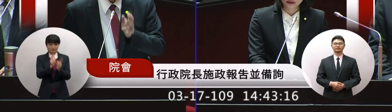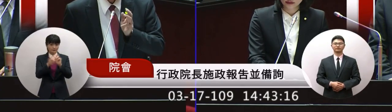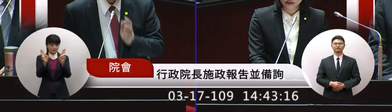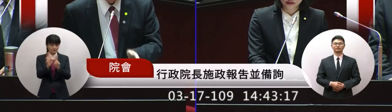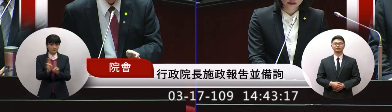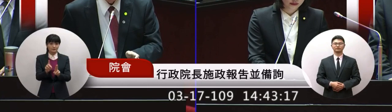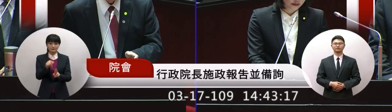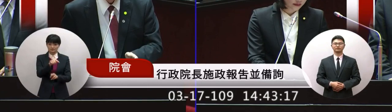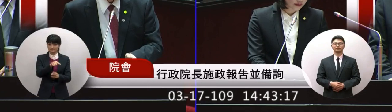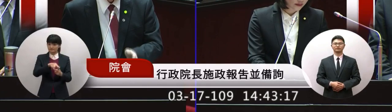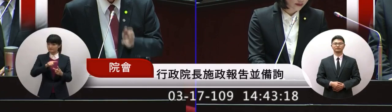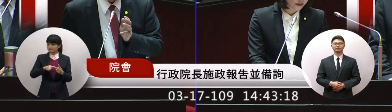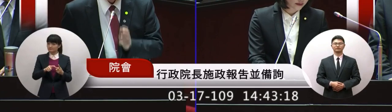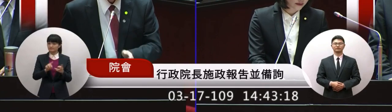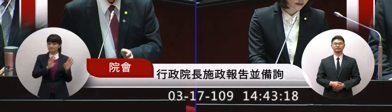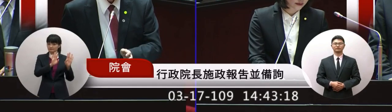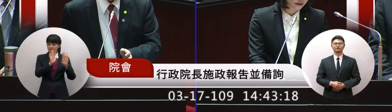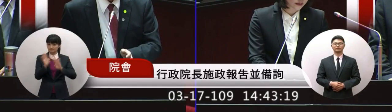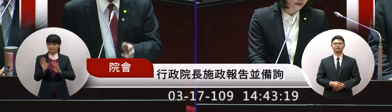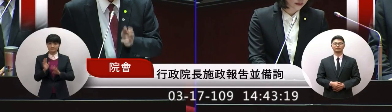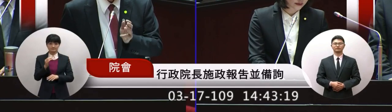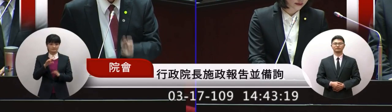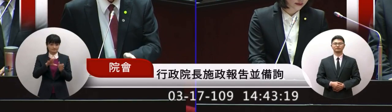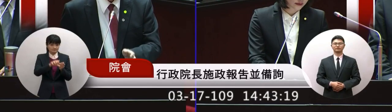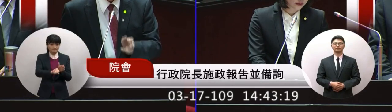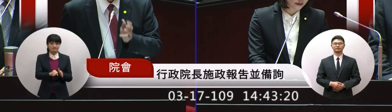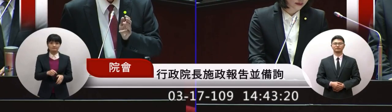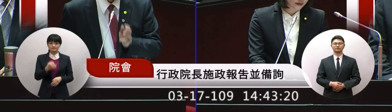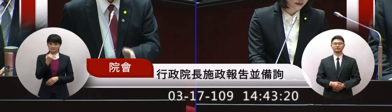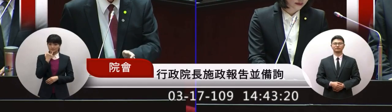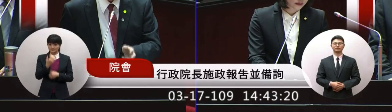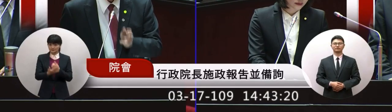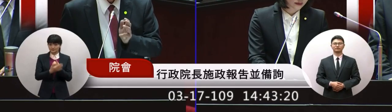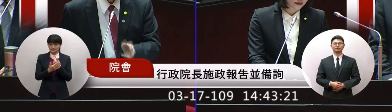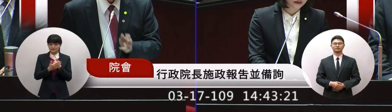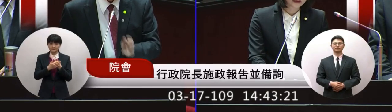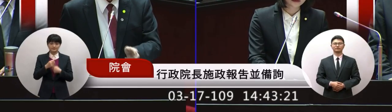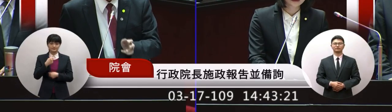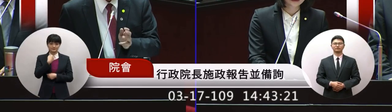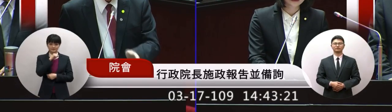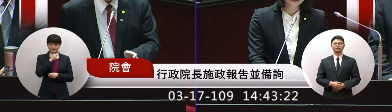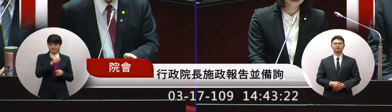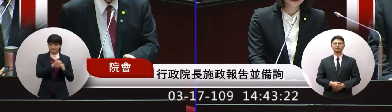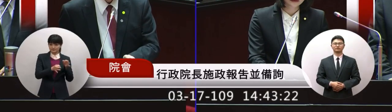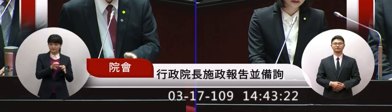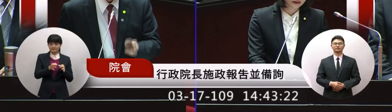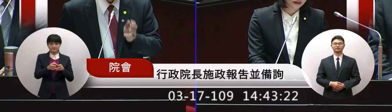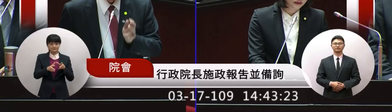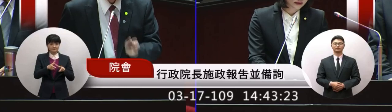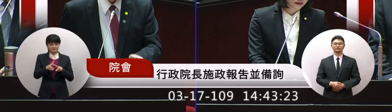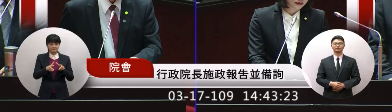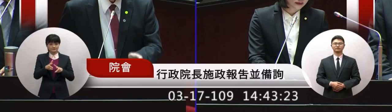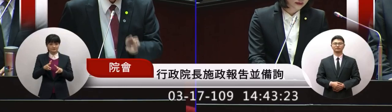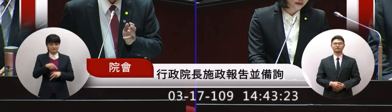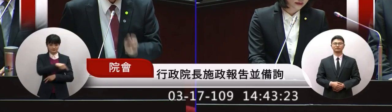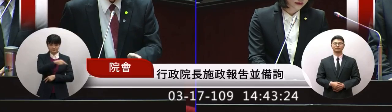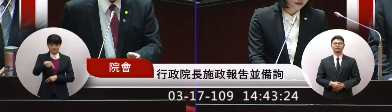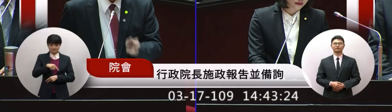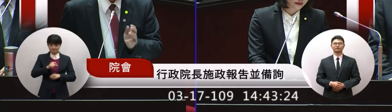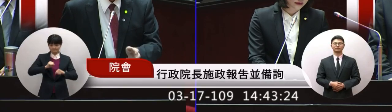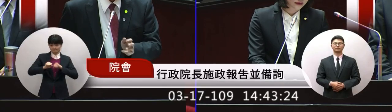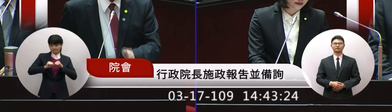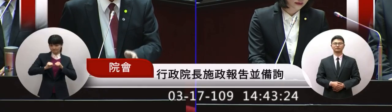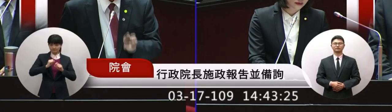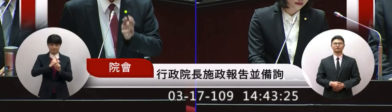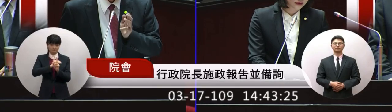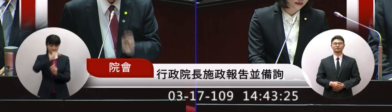能源转型的机会，以国内市场来培养我们产业国际市场的竞争力，所以我们的未来